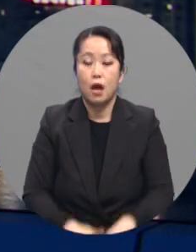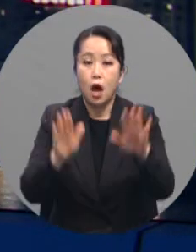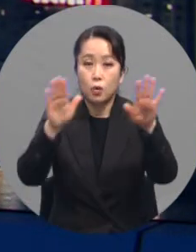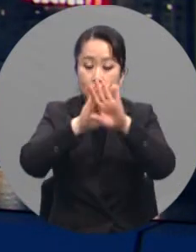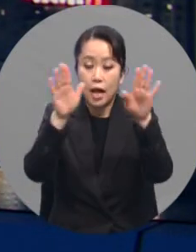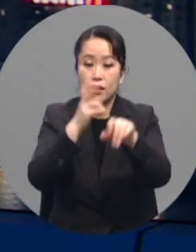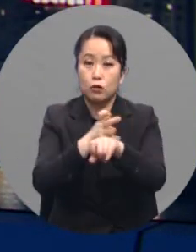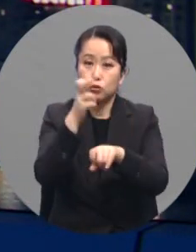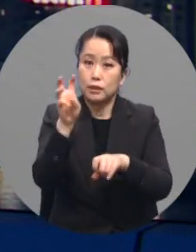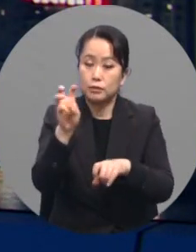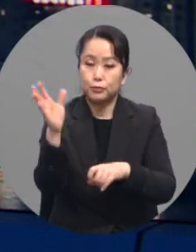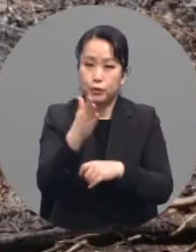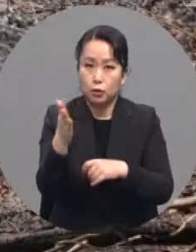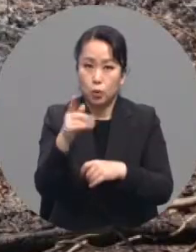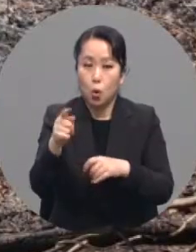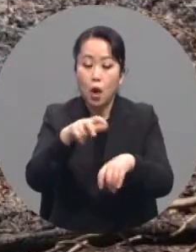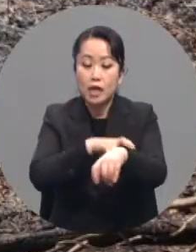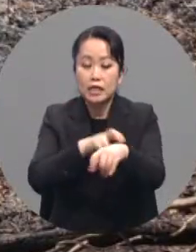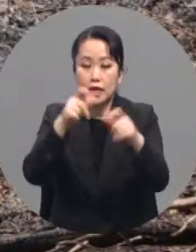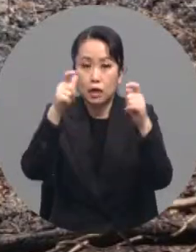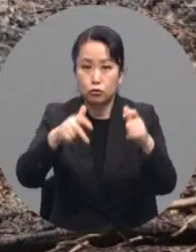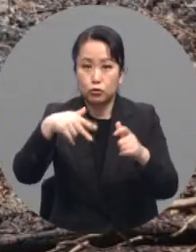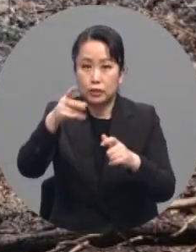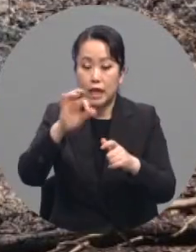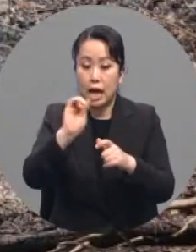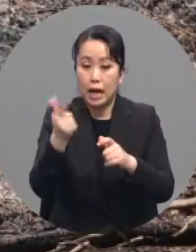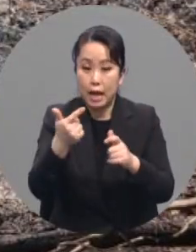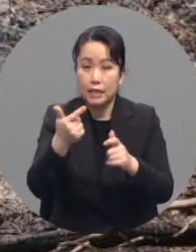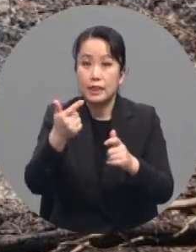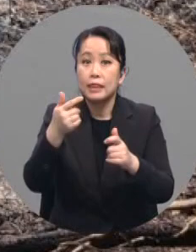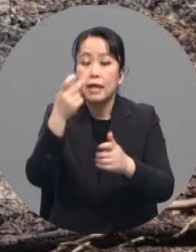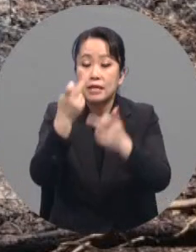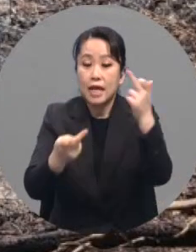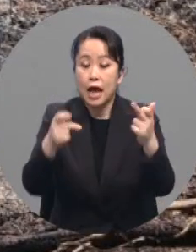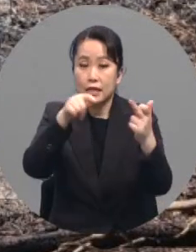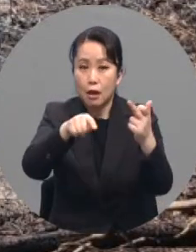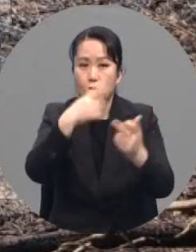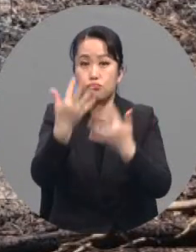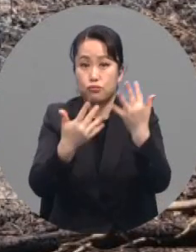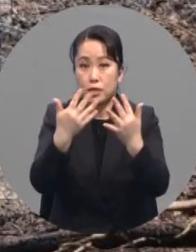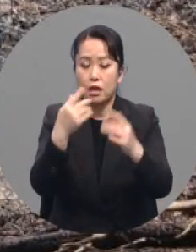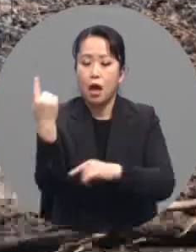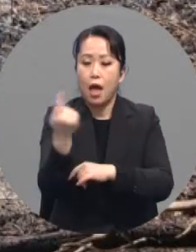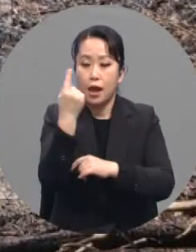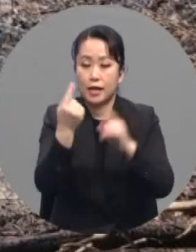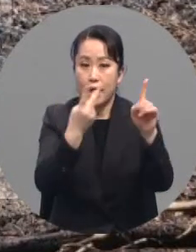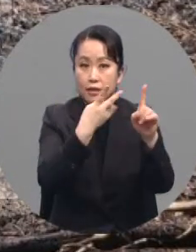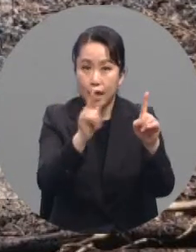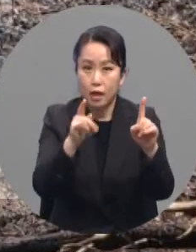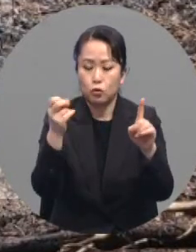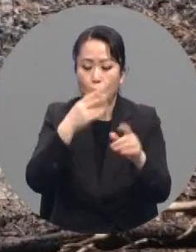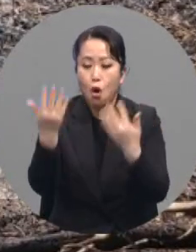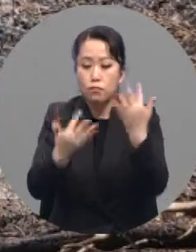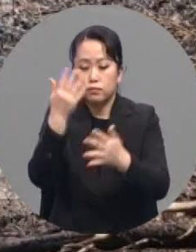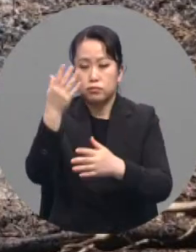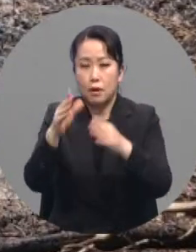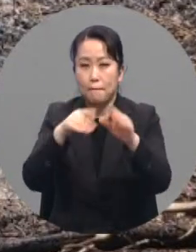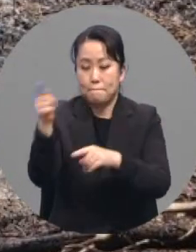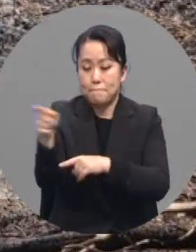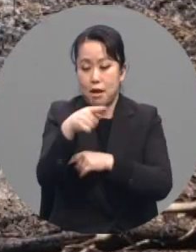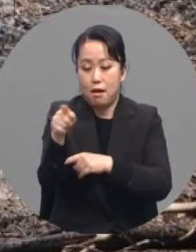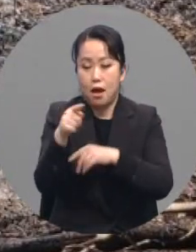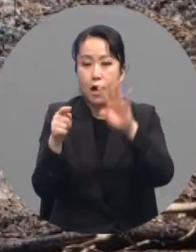오늘 난 12시 반쯤 기장군 장안읍에 한 야산에서 불이나 헬기한테 진화대원 38명 등의